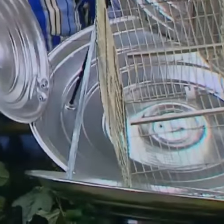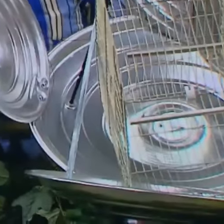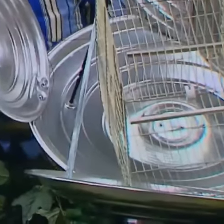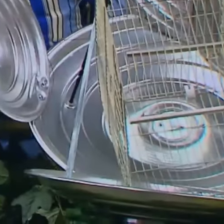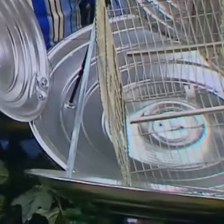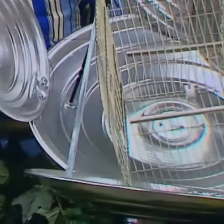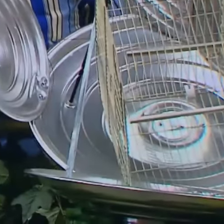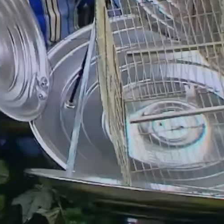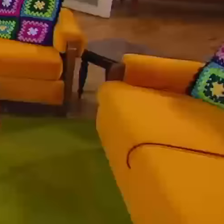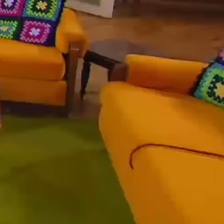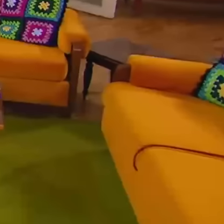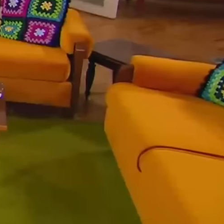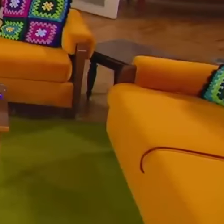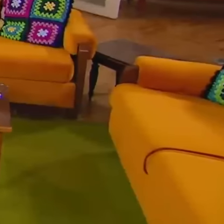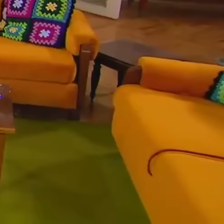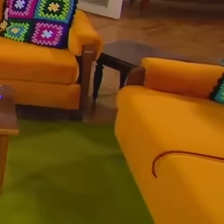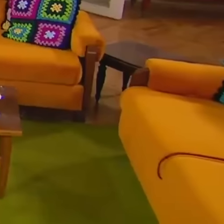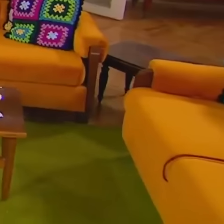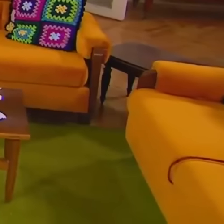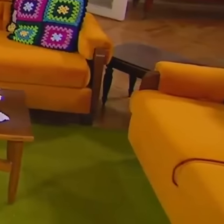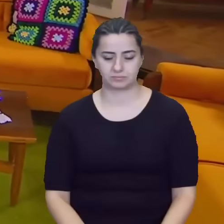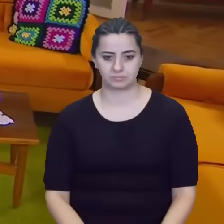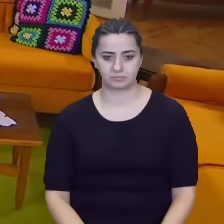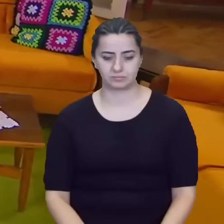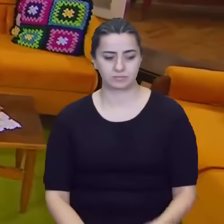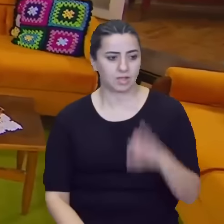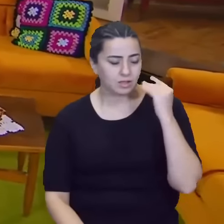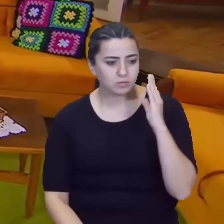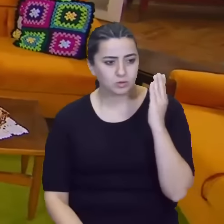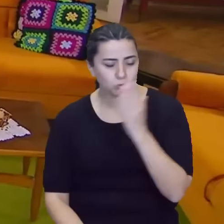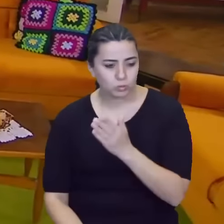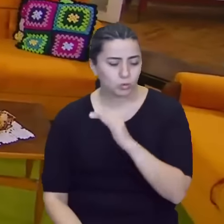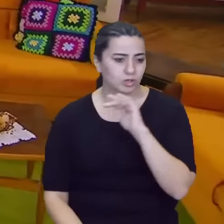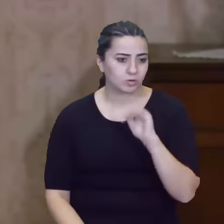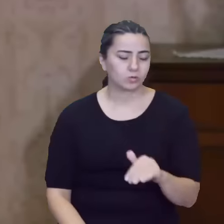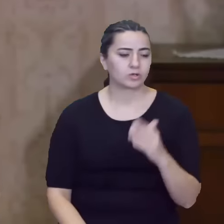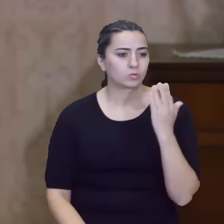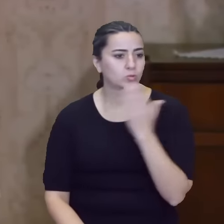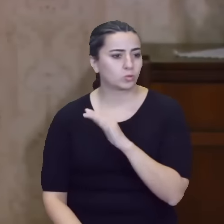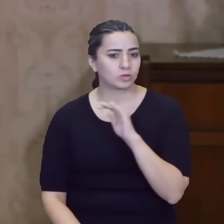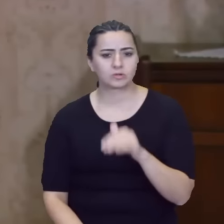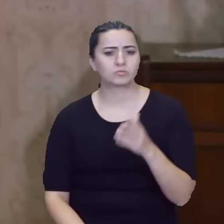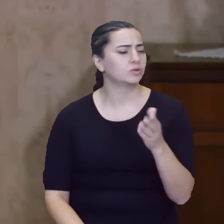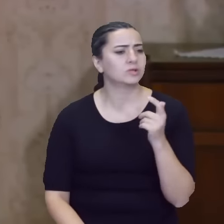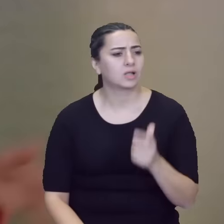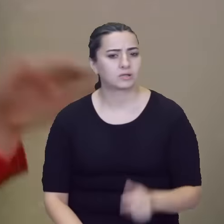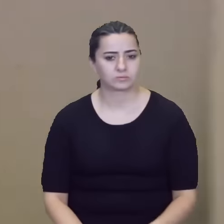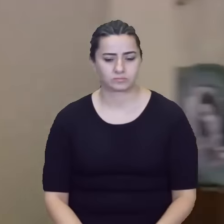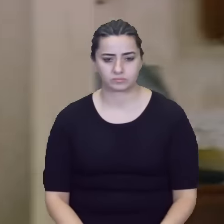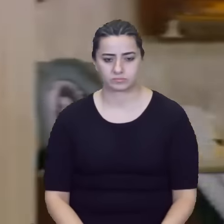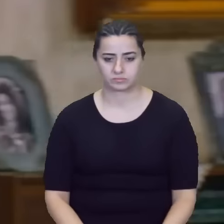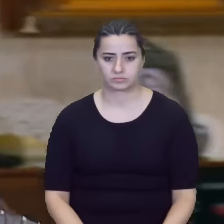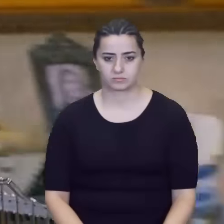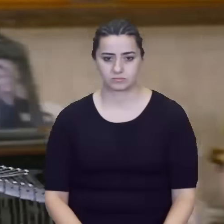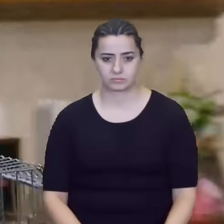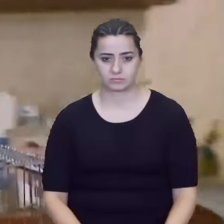utandı. Antene bakarken suratı ekşiyor. Ben anlamıyorum ki. Bir gidiyor bir kuş, bir geliyor bu kuş. Neredeymiş çocuk?